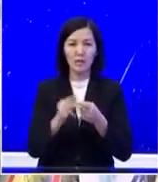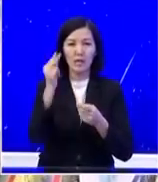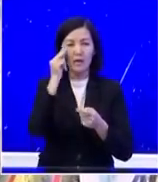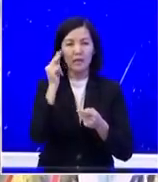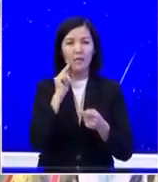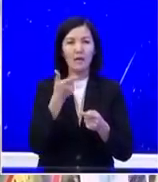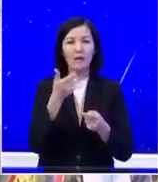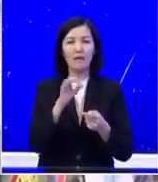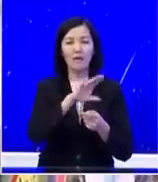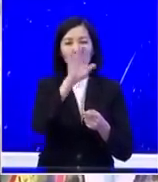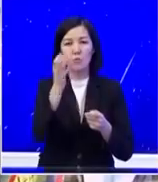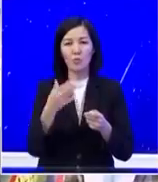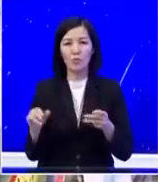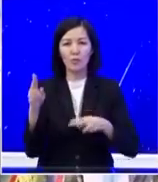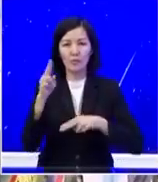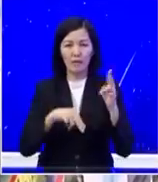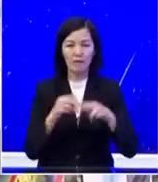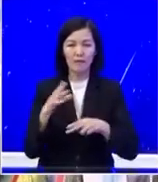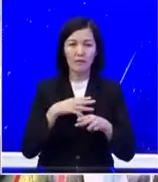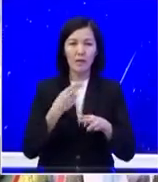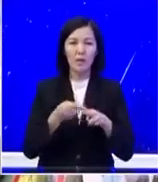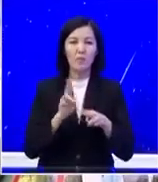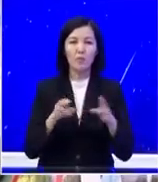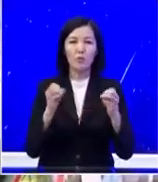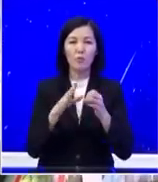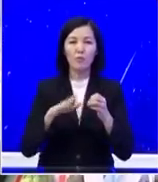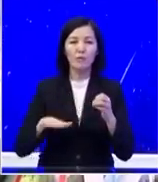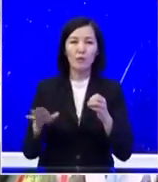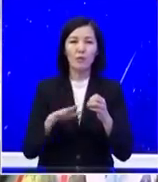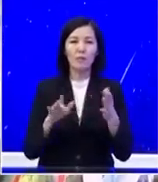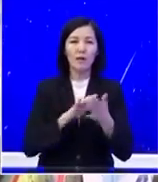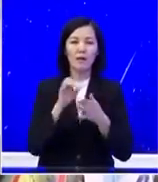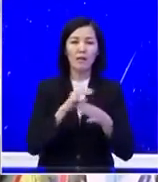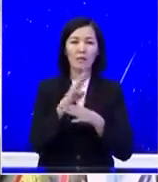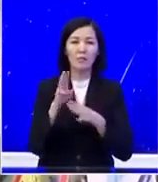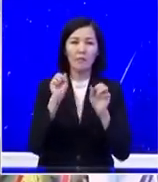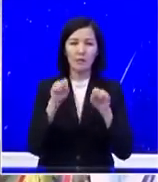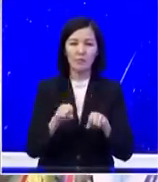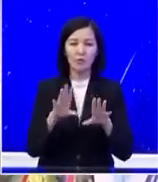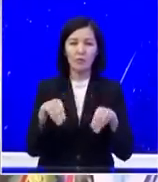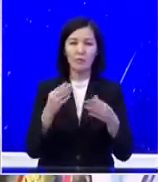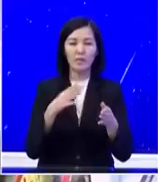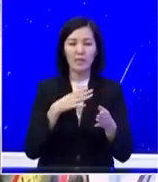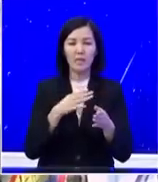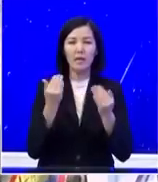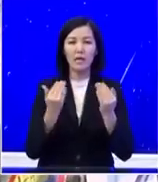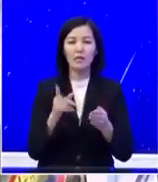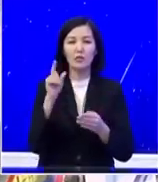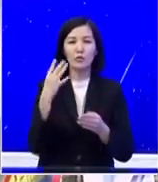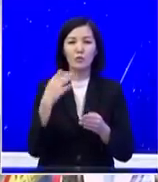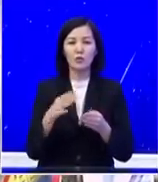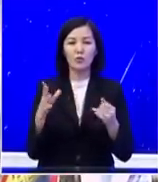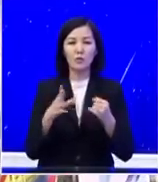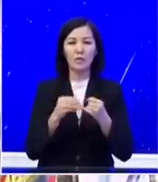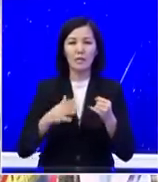газ құбыры агроэсімен салынды. Бұл 15 ауданмен қалаларды газбен қамтуға мүмкіндік берді. Қазір 144 елді